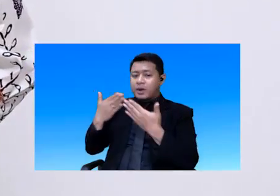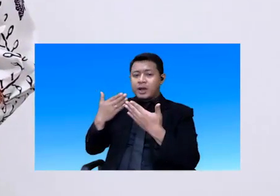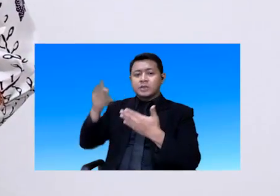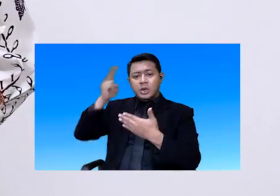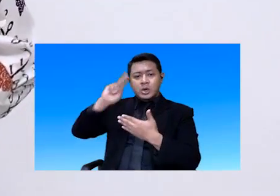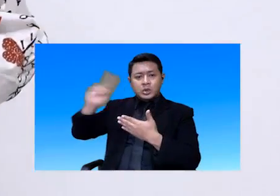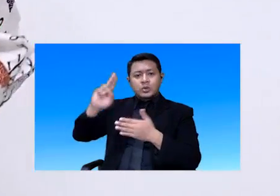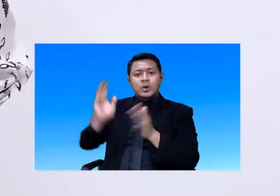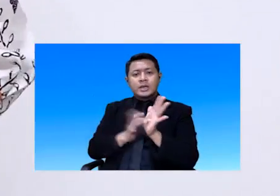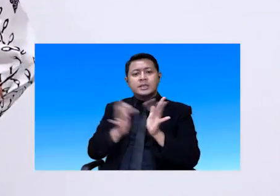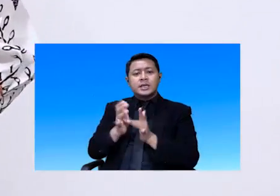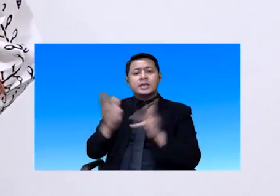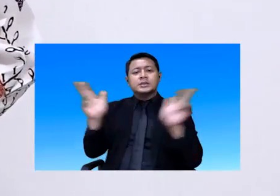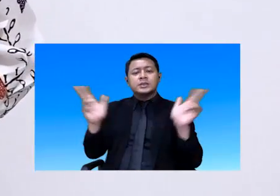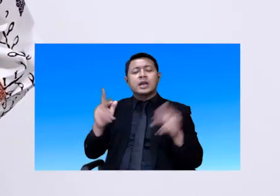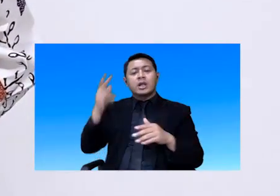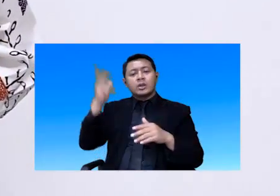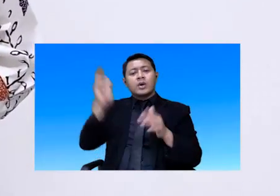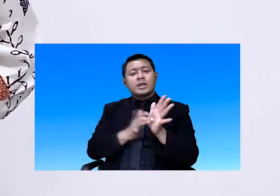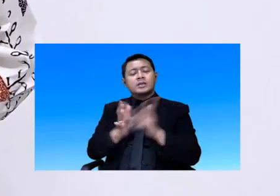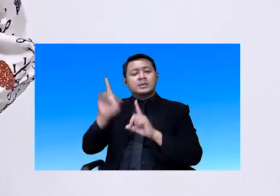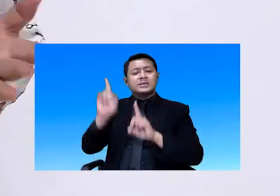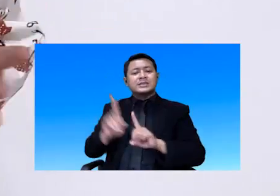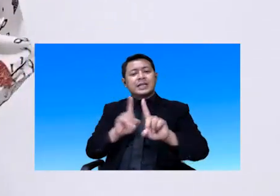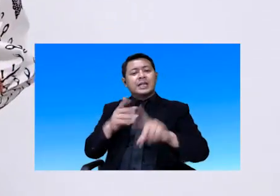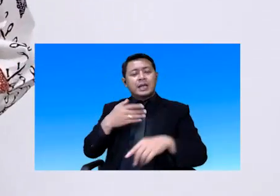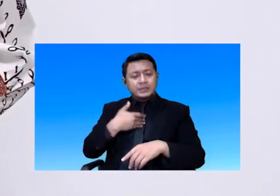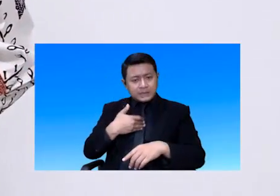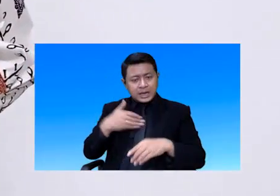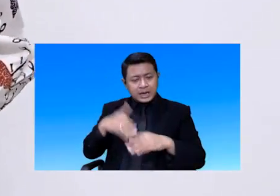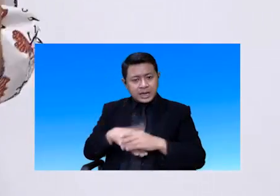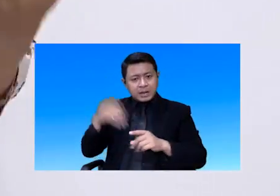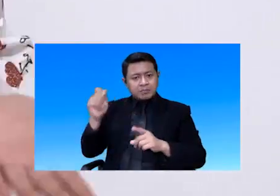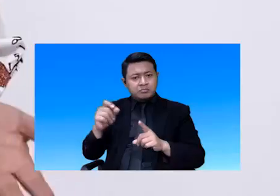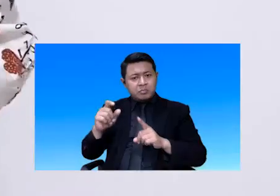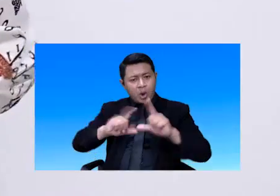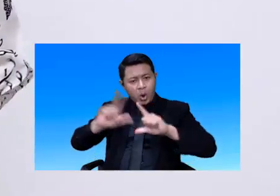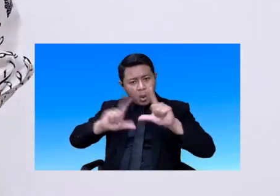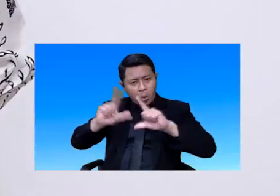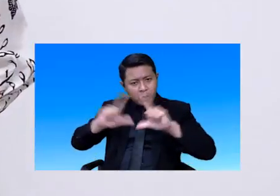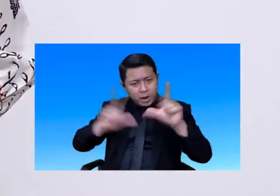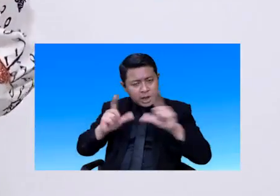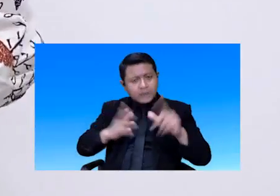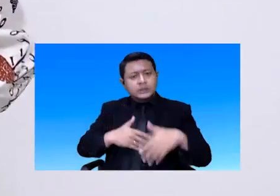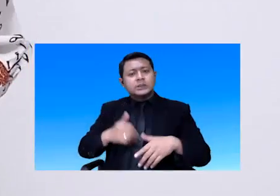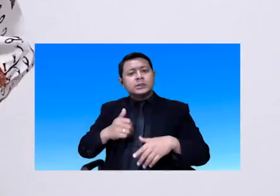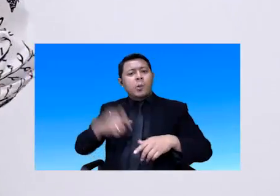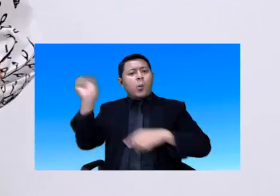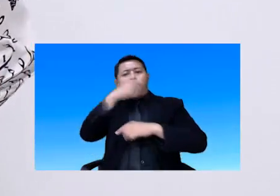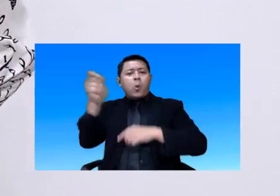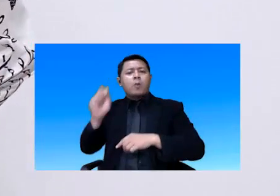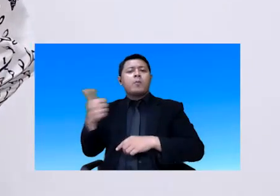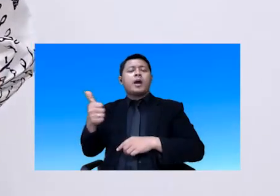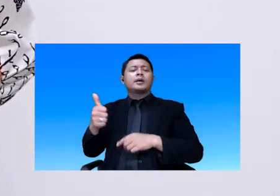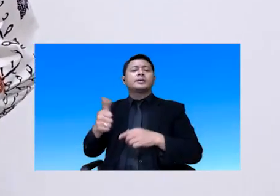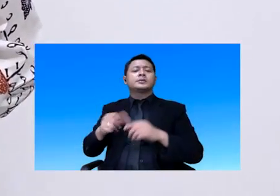Tuhan Yesus, karena Tuhan Yesus selalu menyertai saya dalam pertandingan itu, sehingga saya bisa bermain dengan baik, saya menyelesaikan tugas